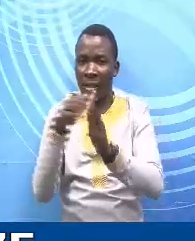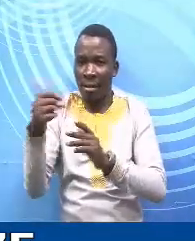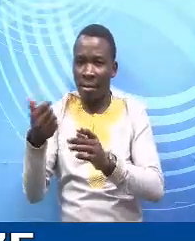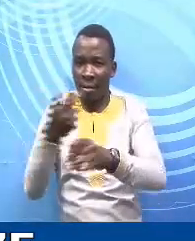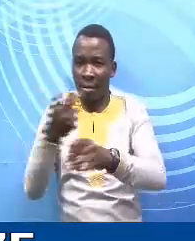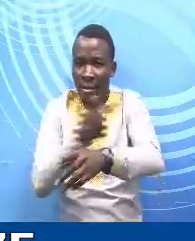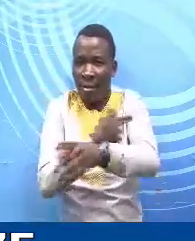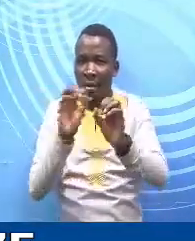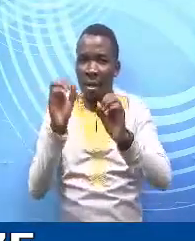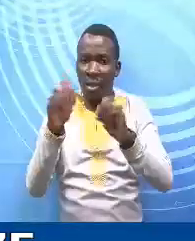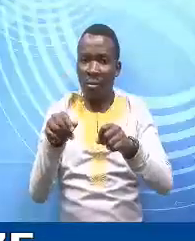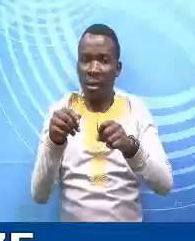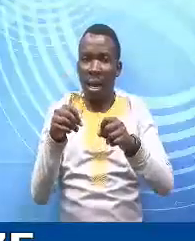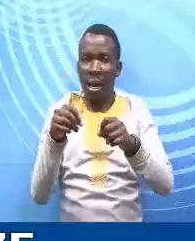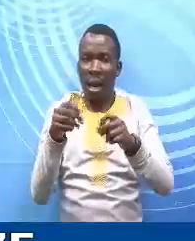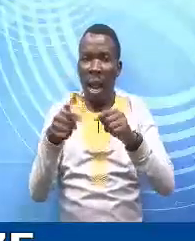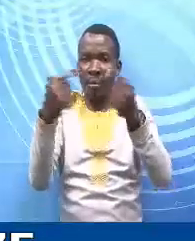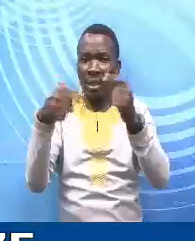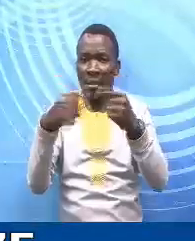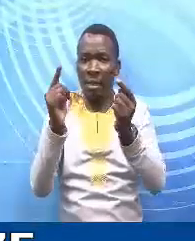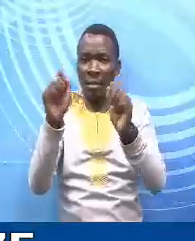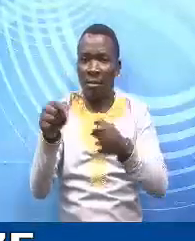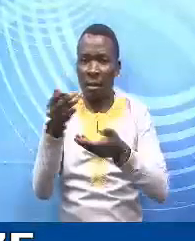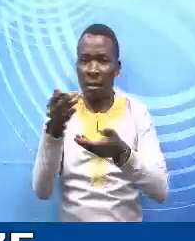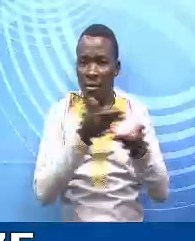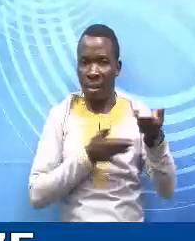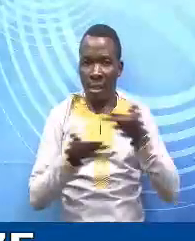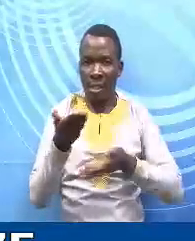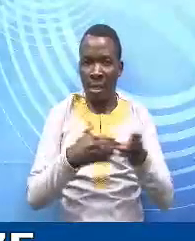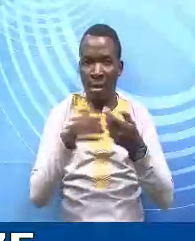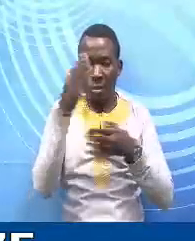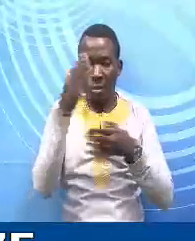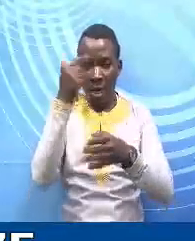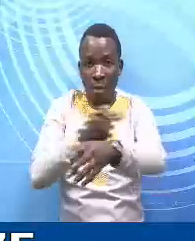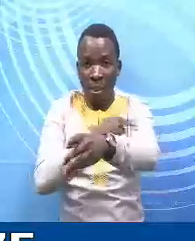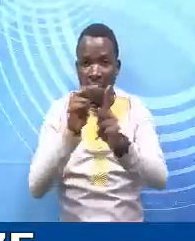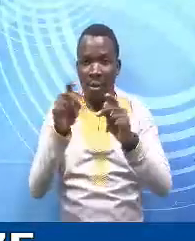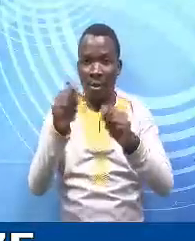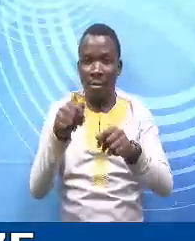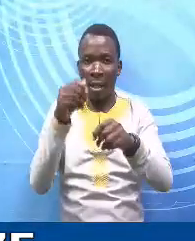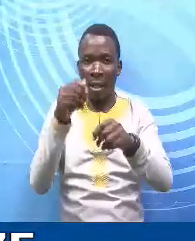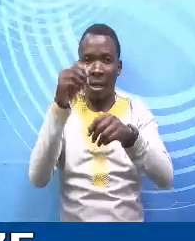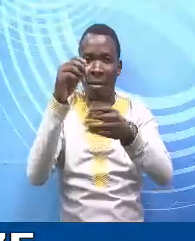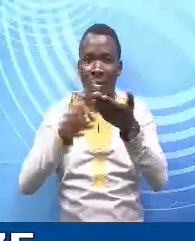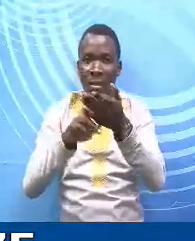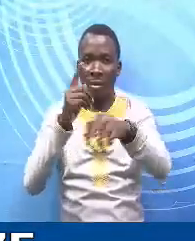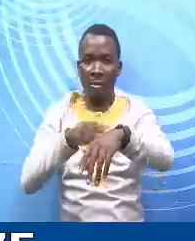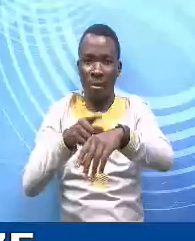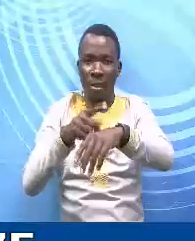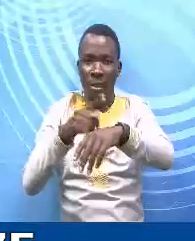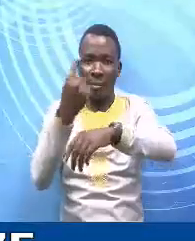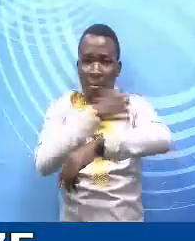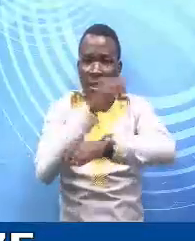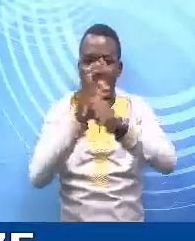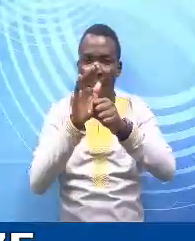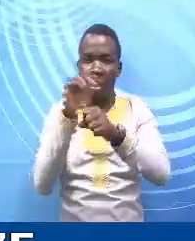byateza umwuka muke. Ibi nabyo bishobora kuza kuganirwaho bitewe n'uko gukingira abantu bishobora kuzafata iminsi myinshi kurusha